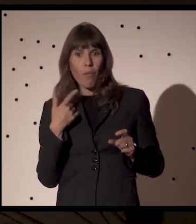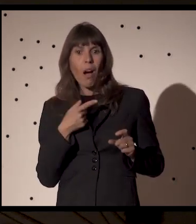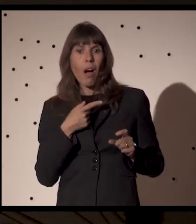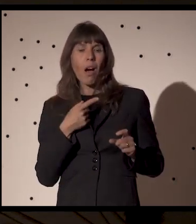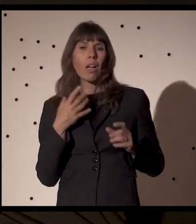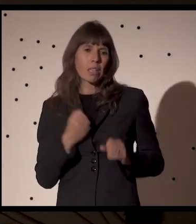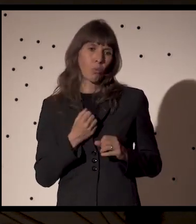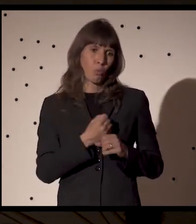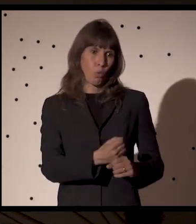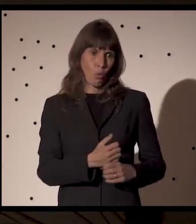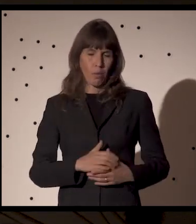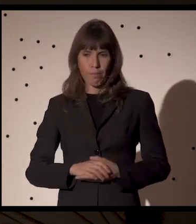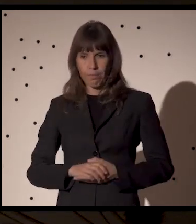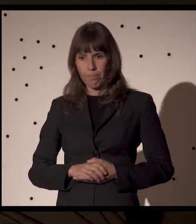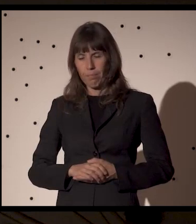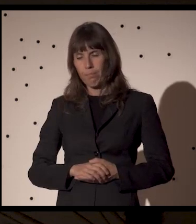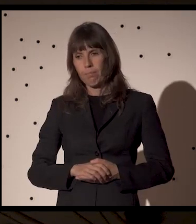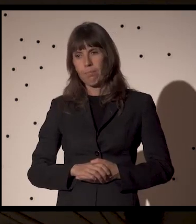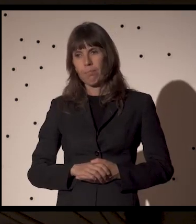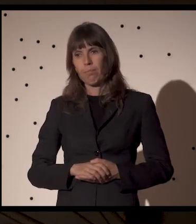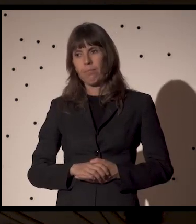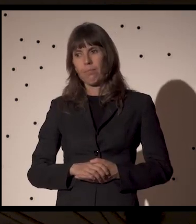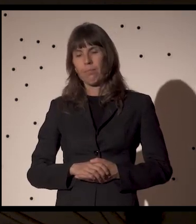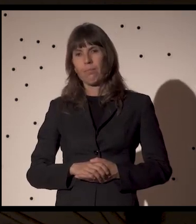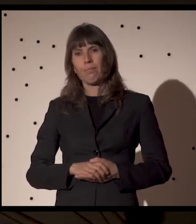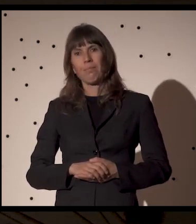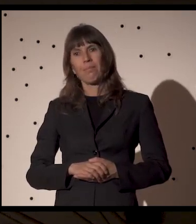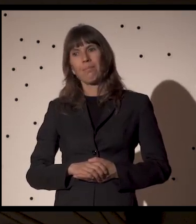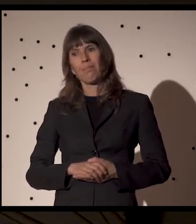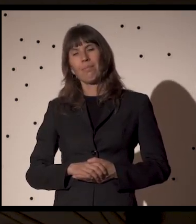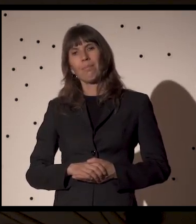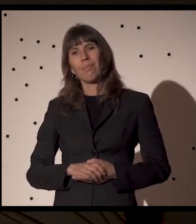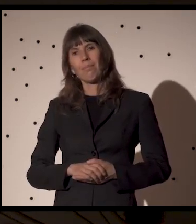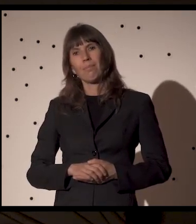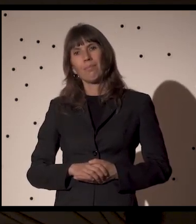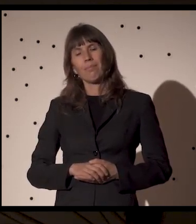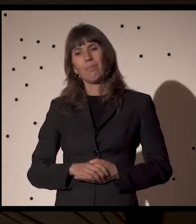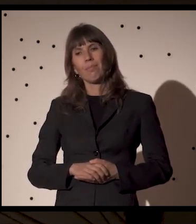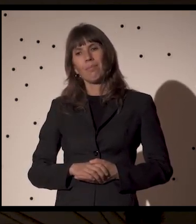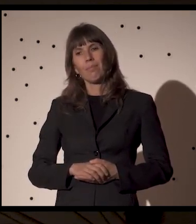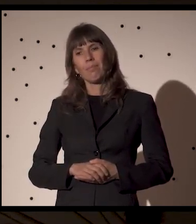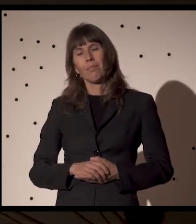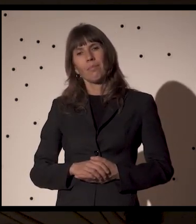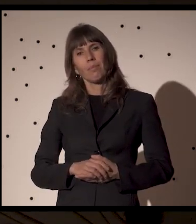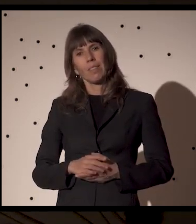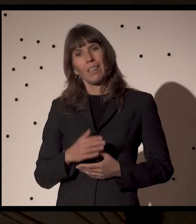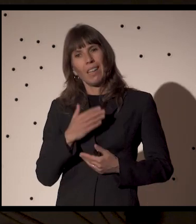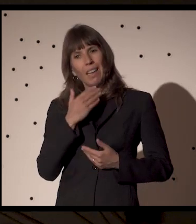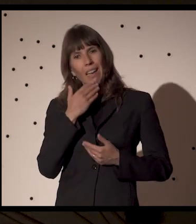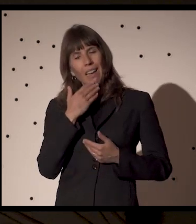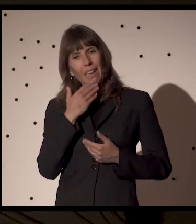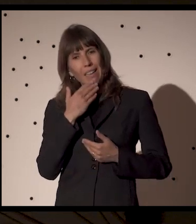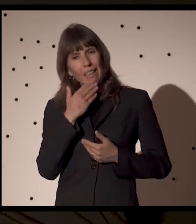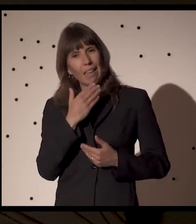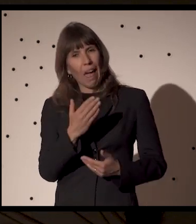è un ringraziamento doveroso mi aggiungo Buon ultimo ma non con minore a